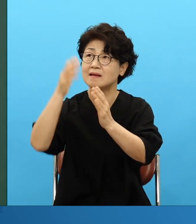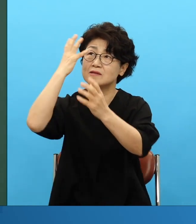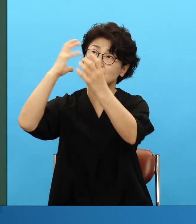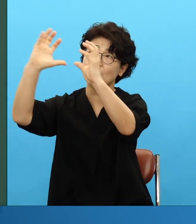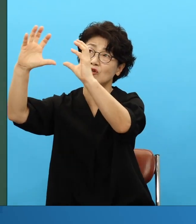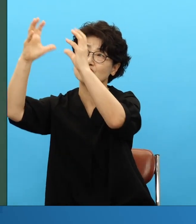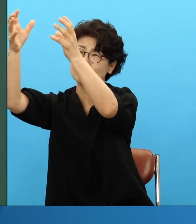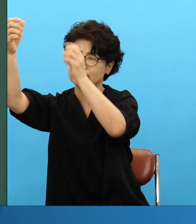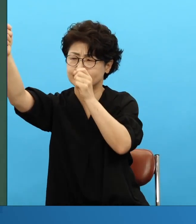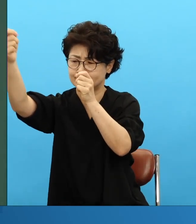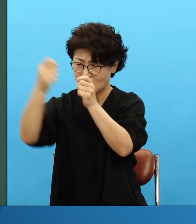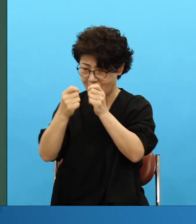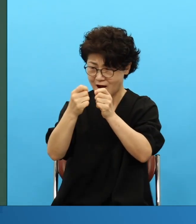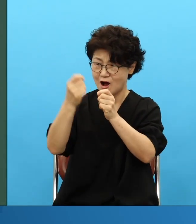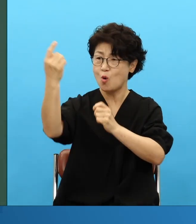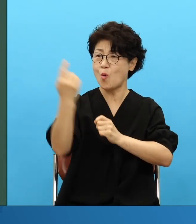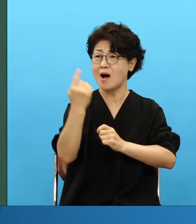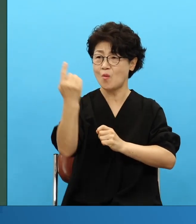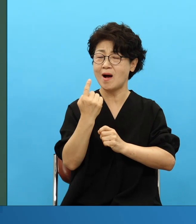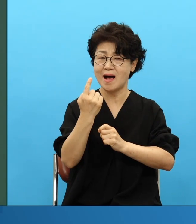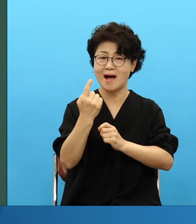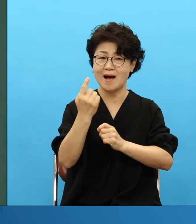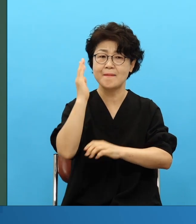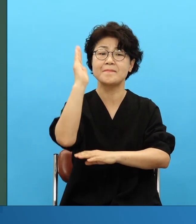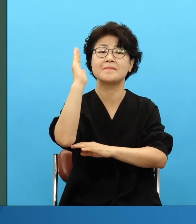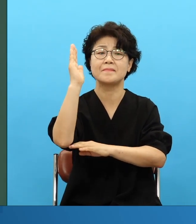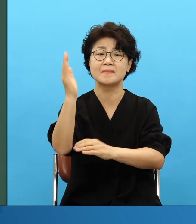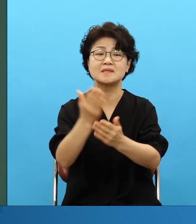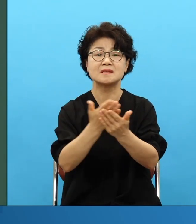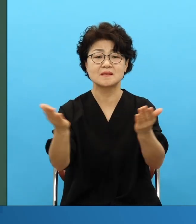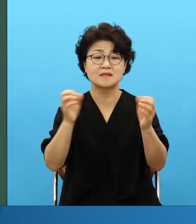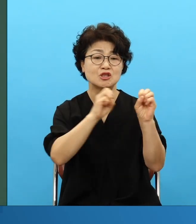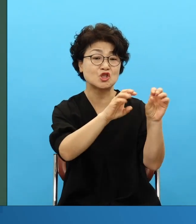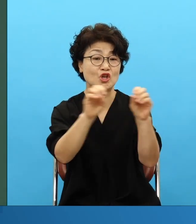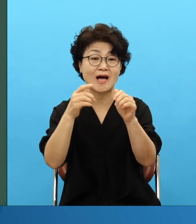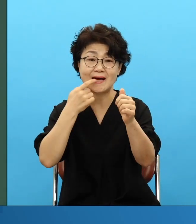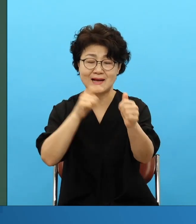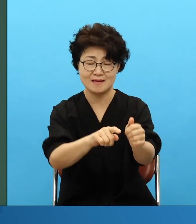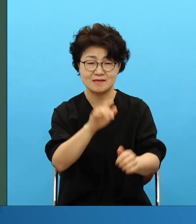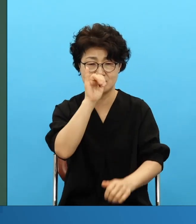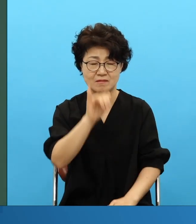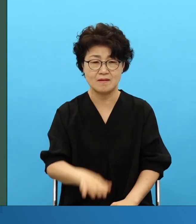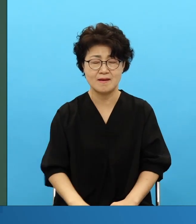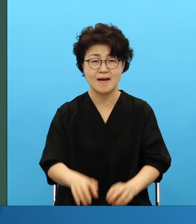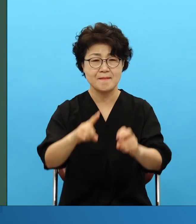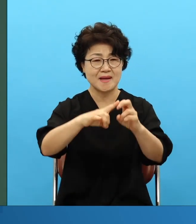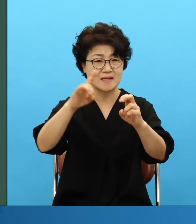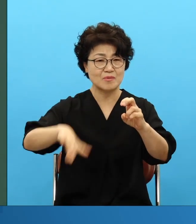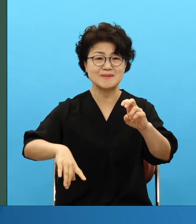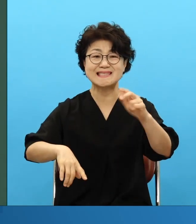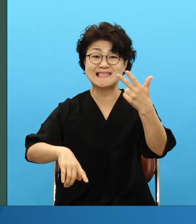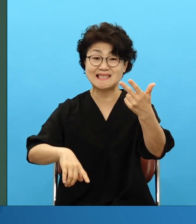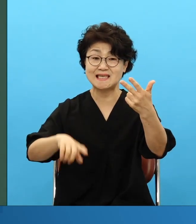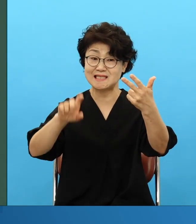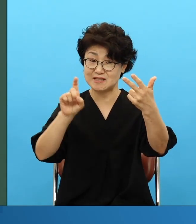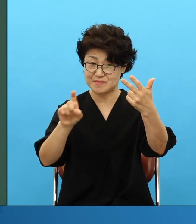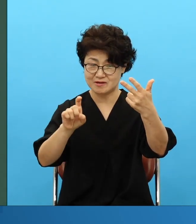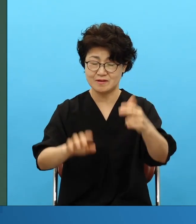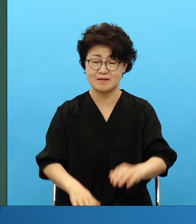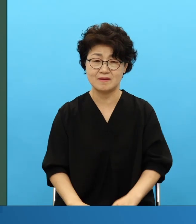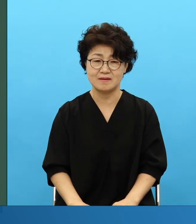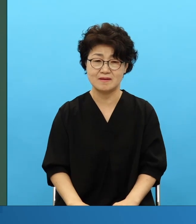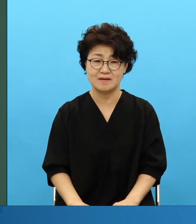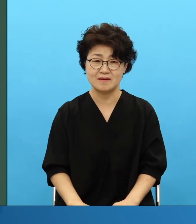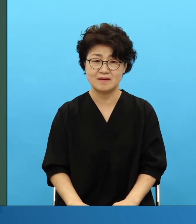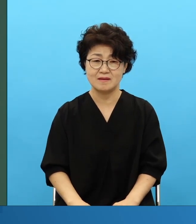preach that the kingdom of God is at hand. 마태복음 10장 7절이죠. It is Matthew chapter 너희들이 기도할 때